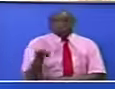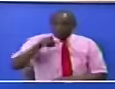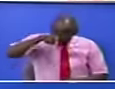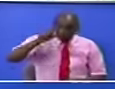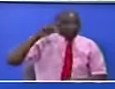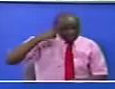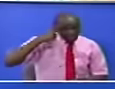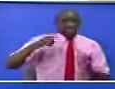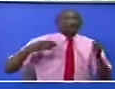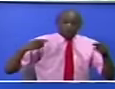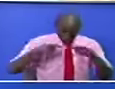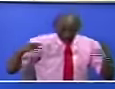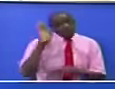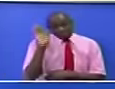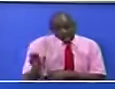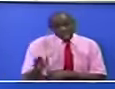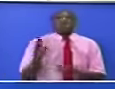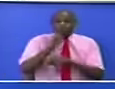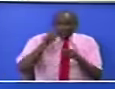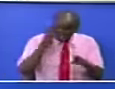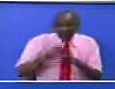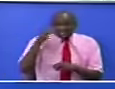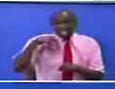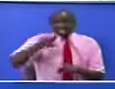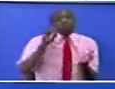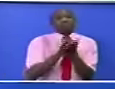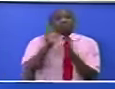nae unapingana na ye ama unampiga. Hapana tumia jina kusema ati